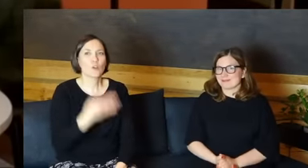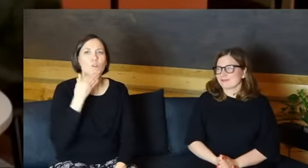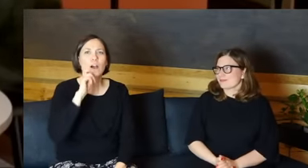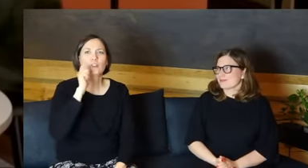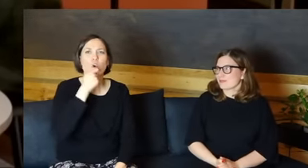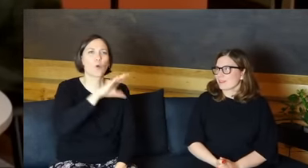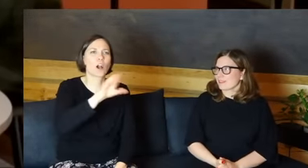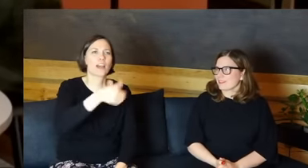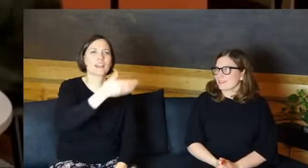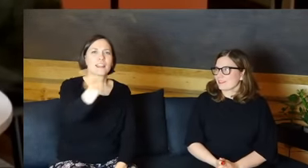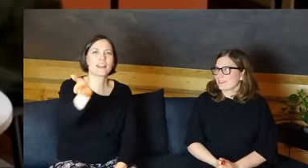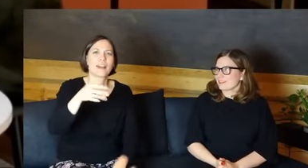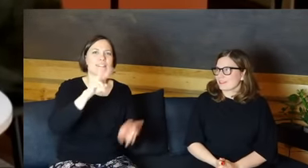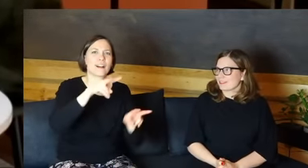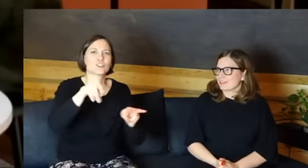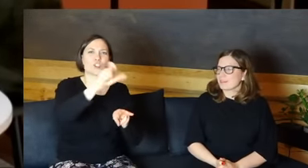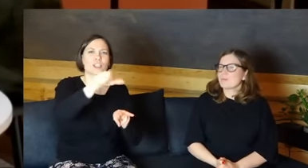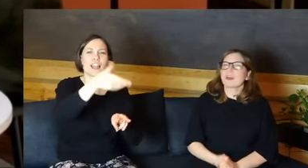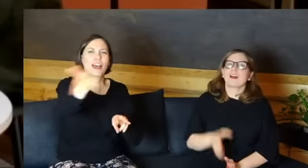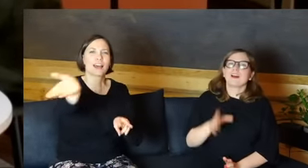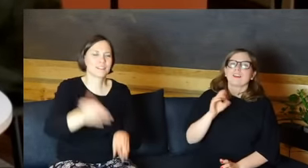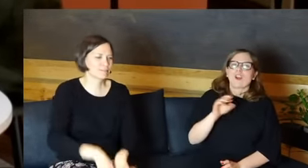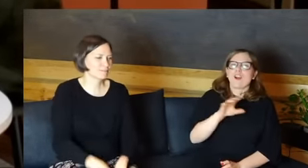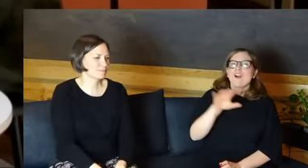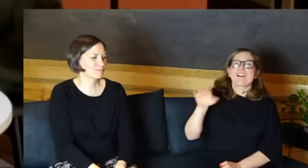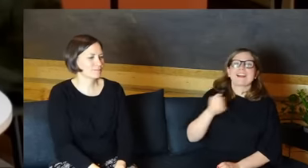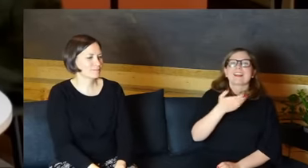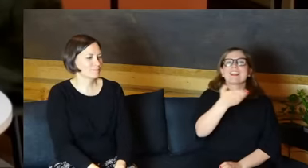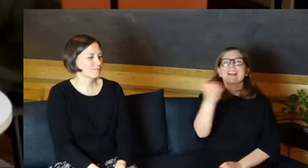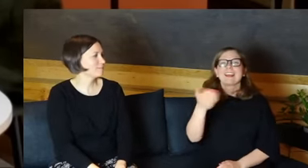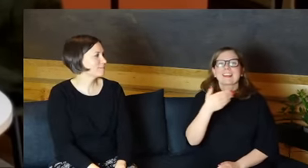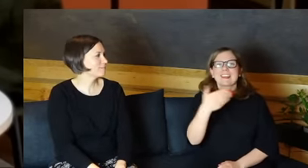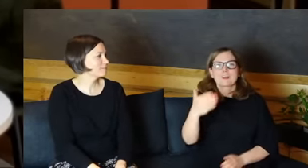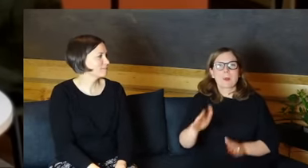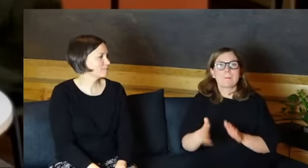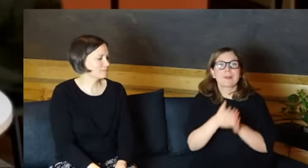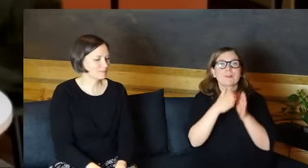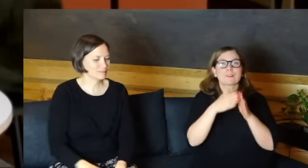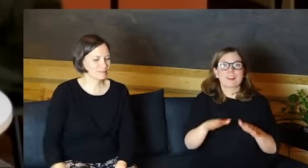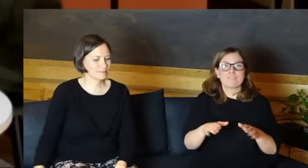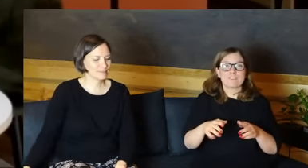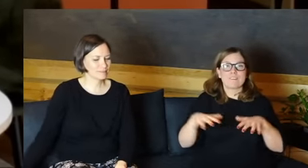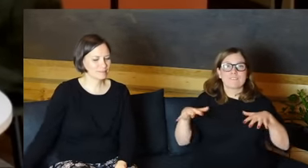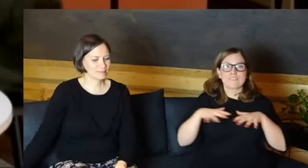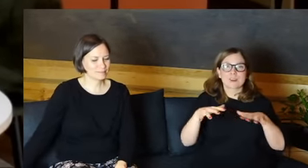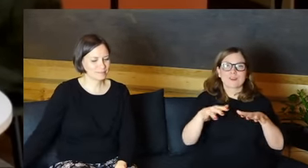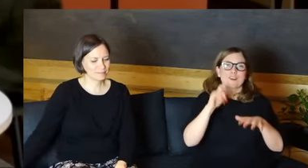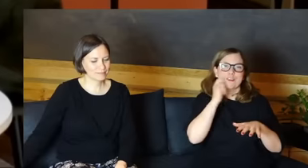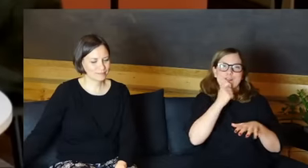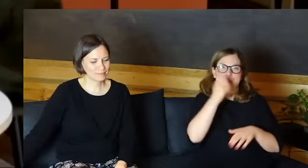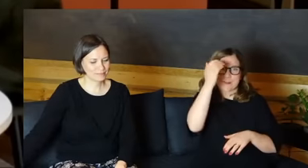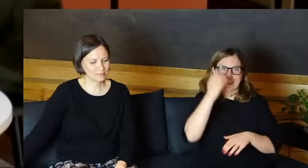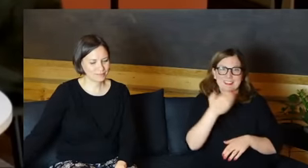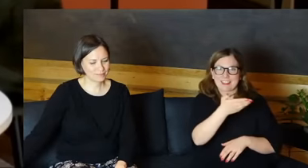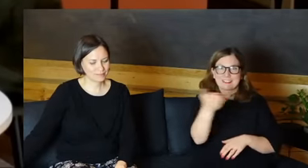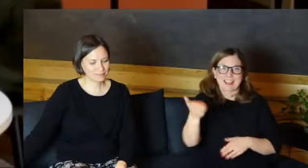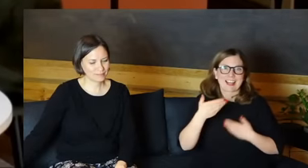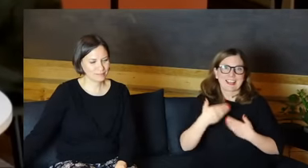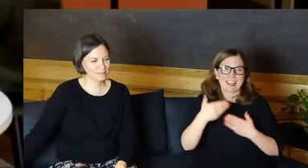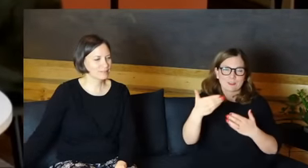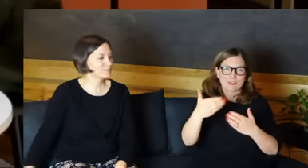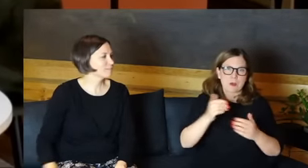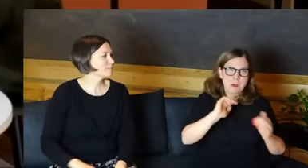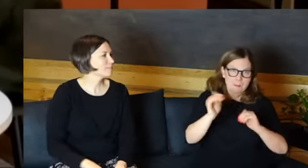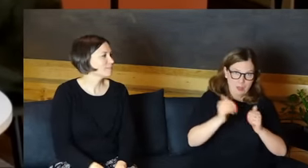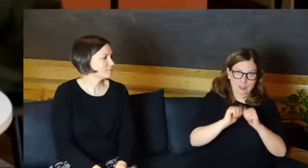kaikille katsojille. Kiitos. Moi. Hei, kiitos kaikille tästä perustavan virtuaalista jouluillasta. Palautetta luonnollisesti